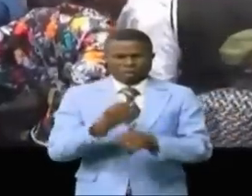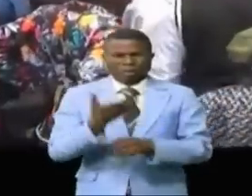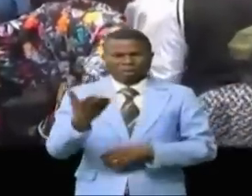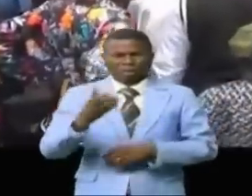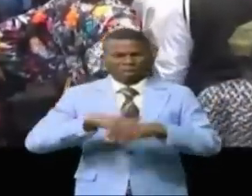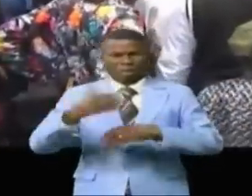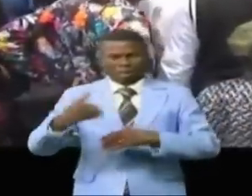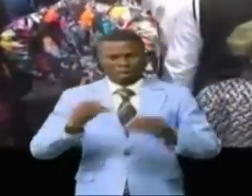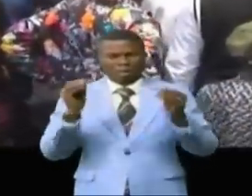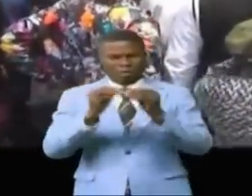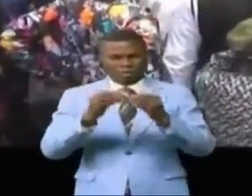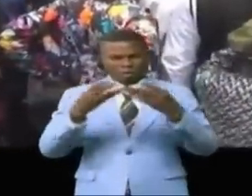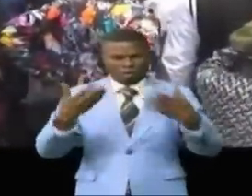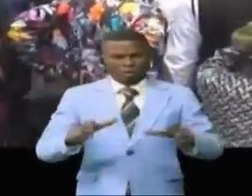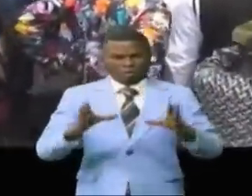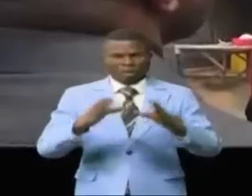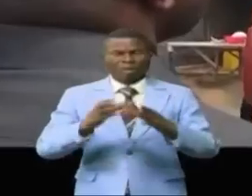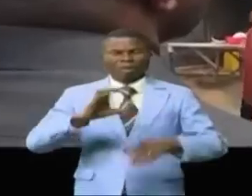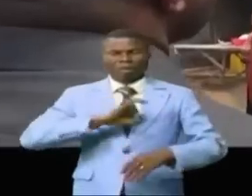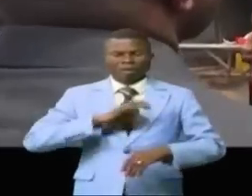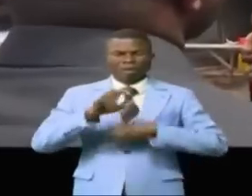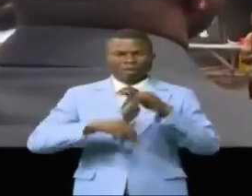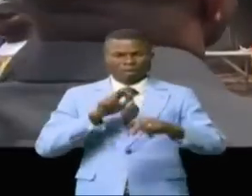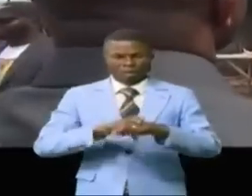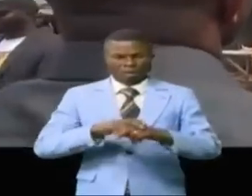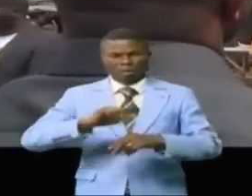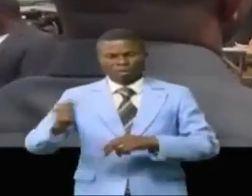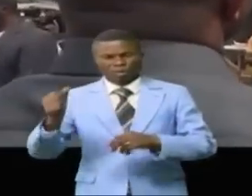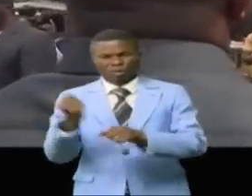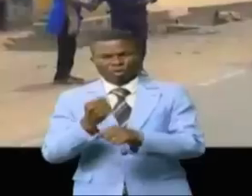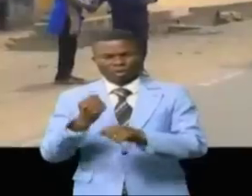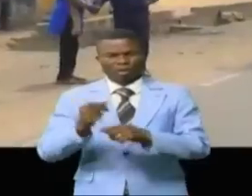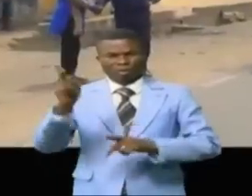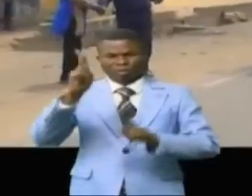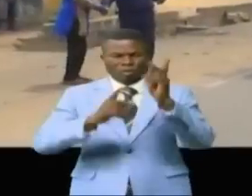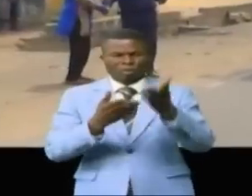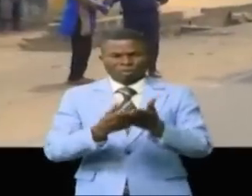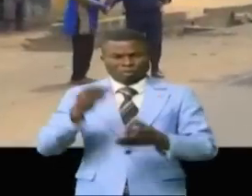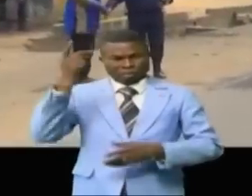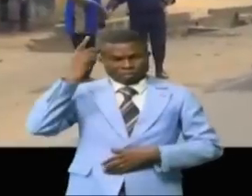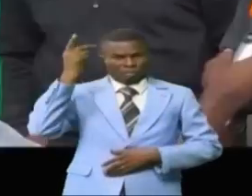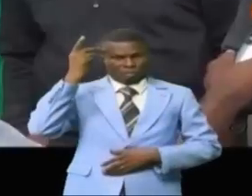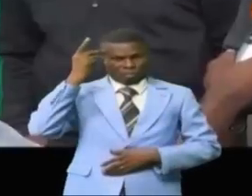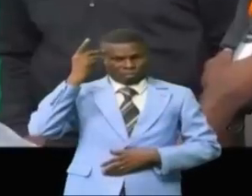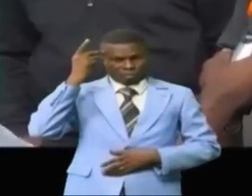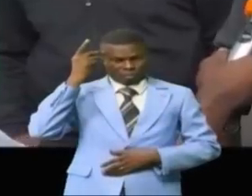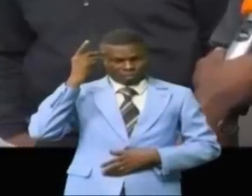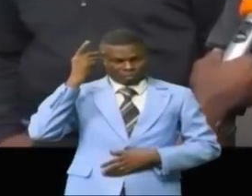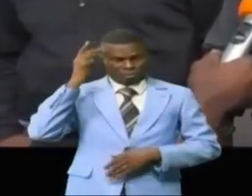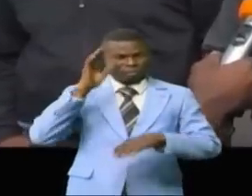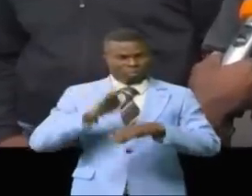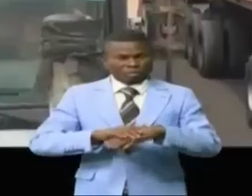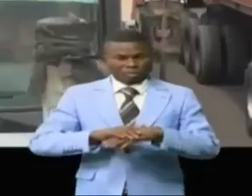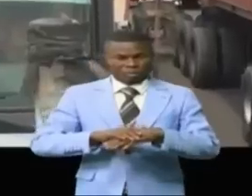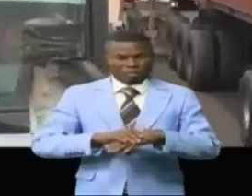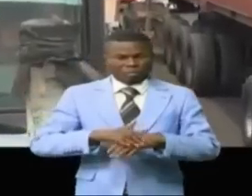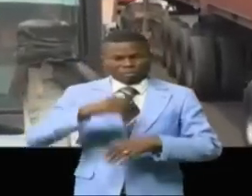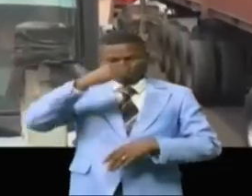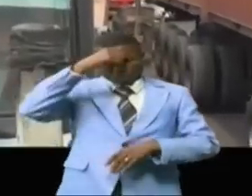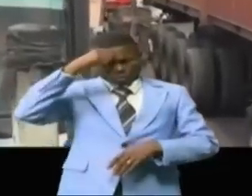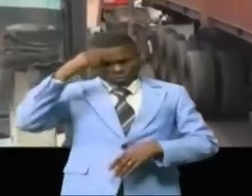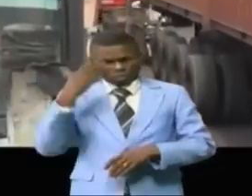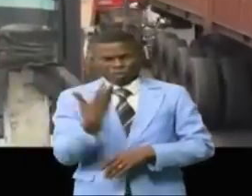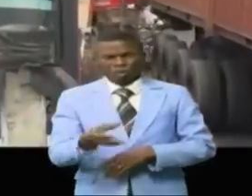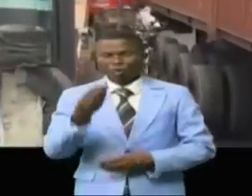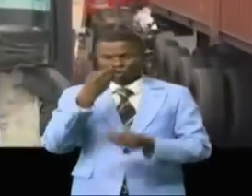après concertation avec la police et autres services publics. Kinshasa a frôlé déjà une pénurie de produits de